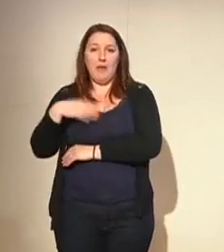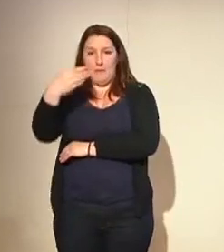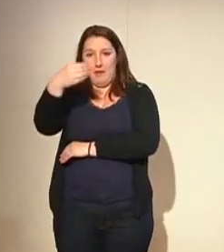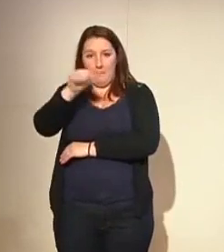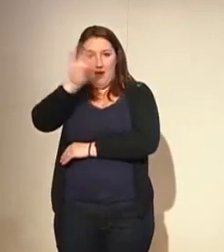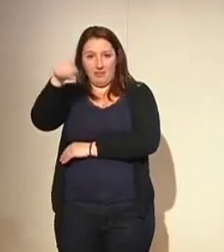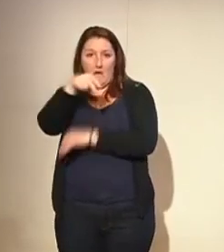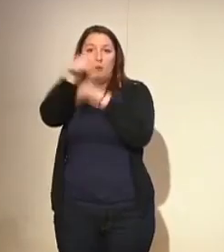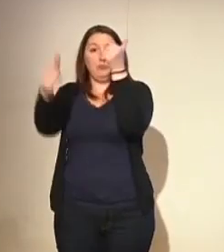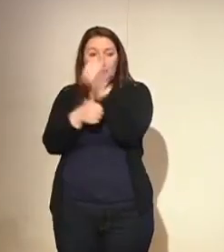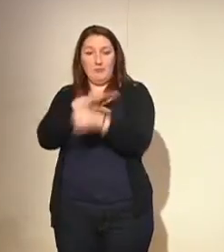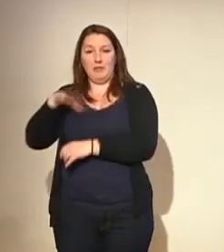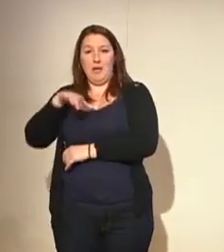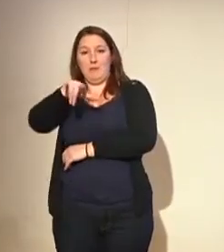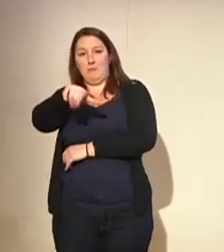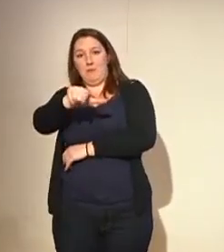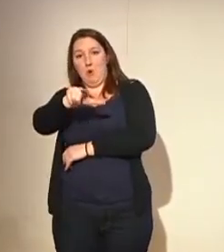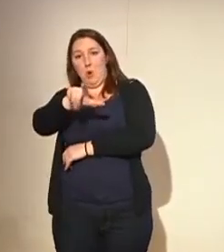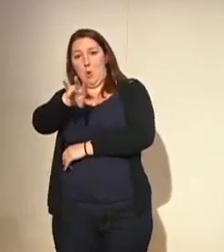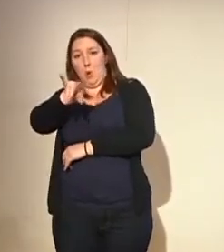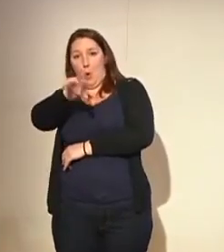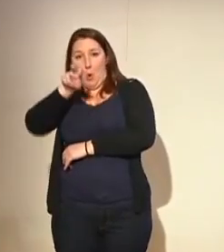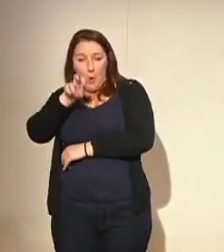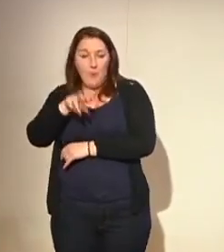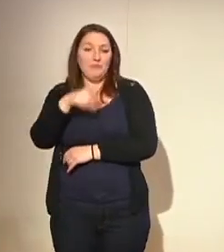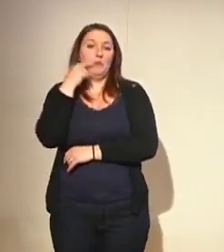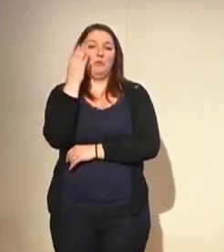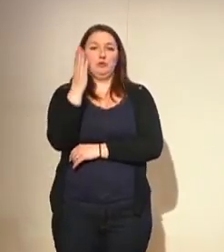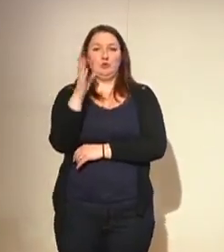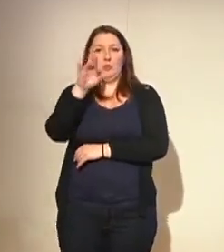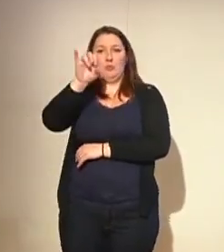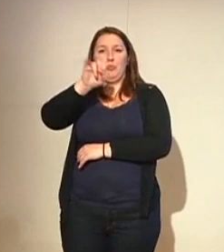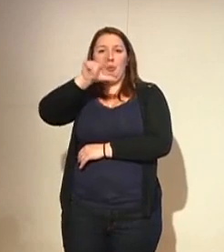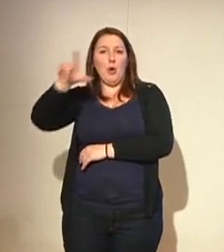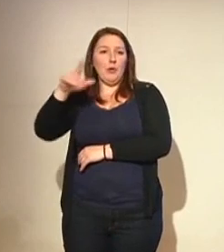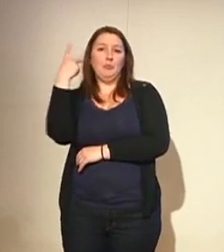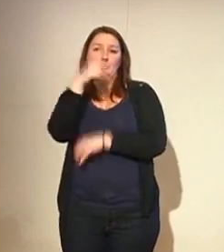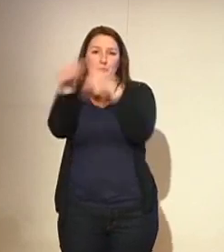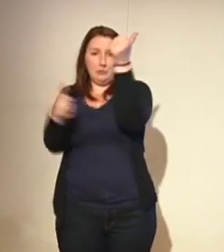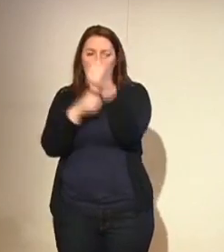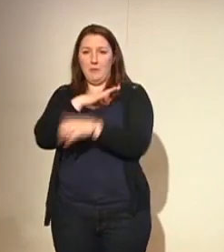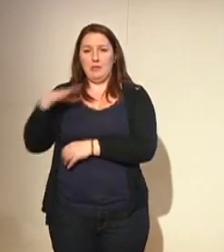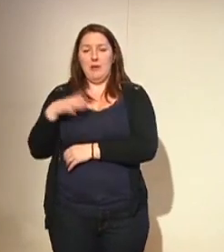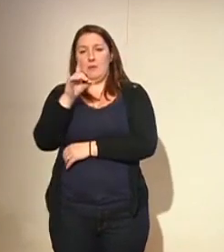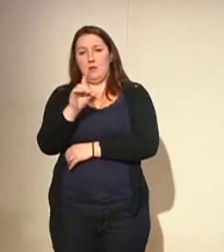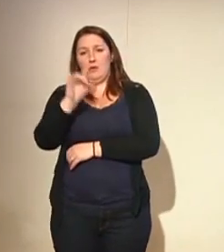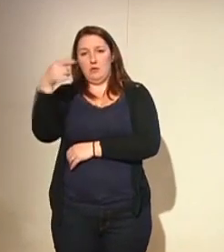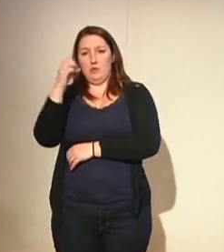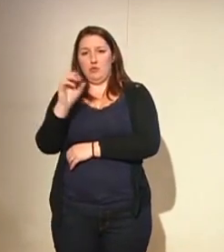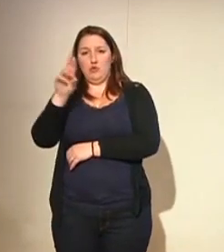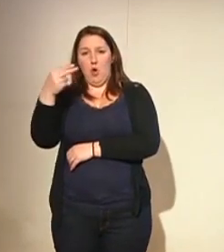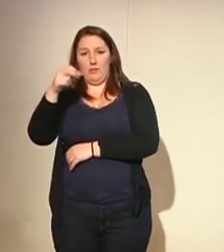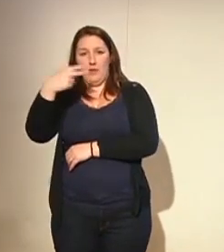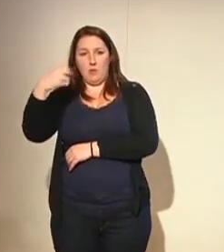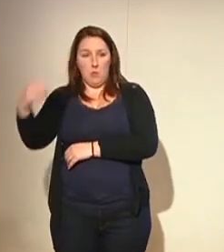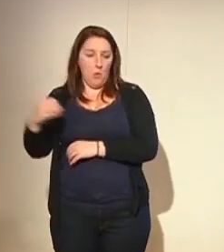suppléant madame Leureux monsieur breu avec pourand suppléante madame dornano donc